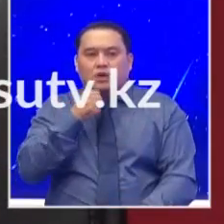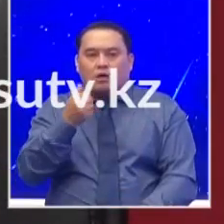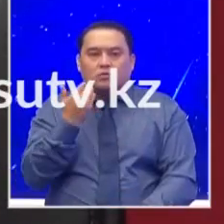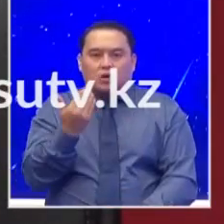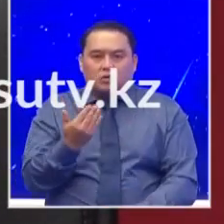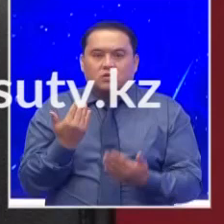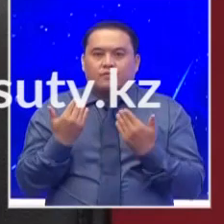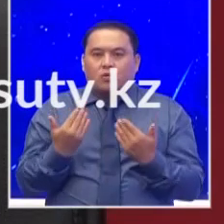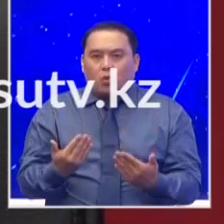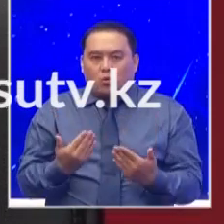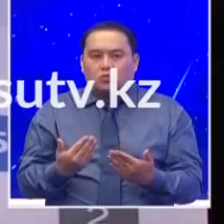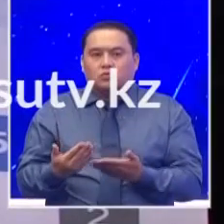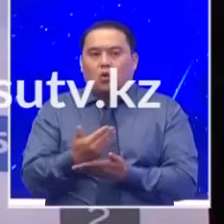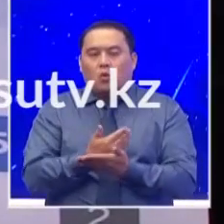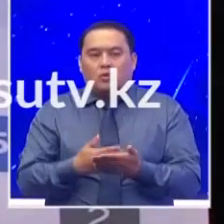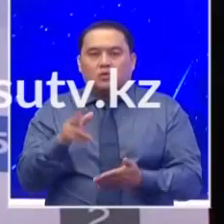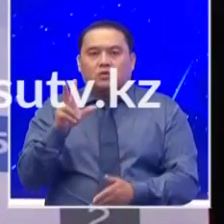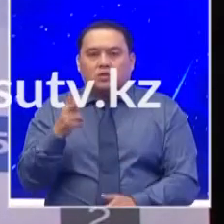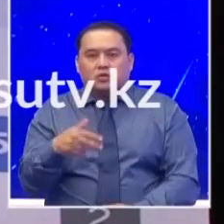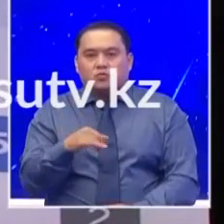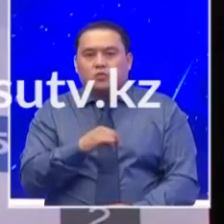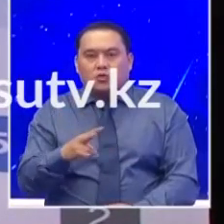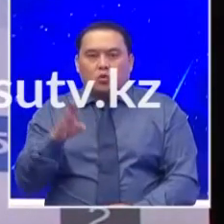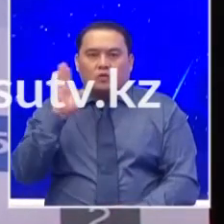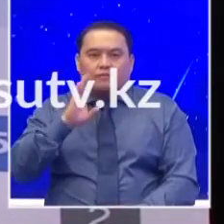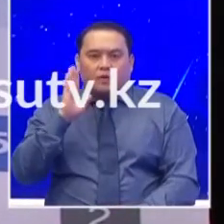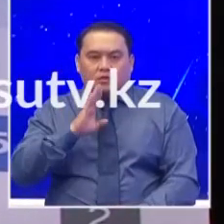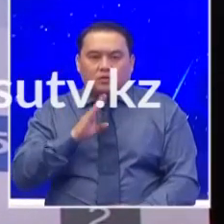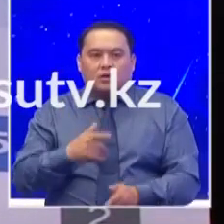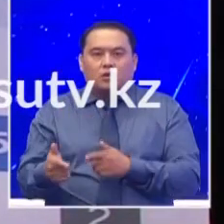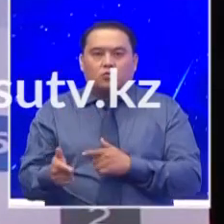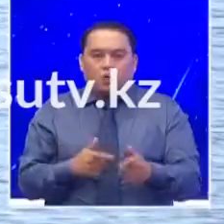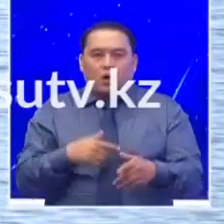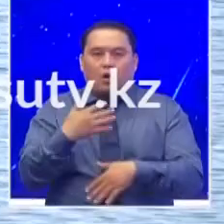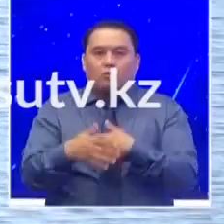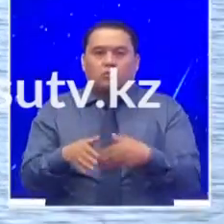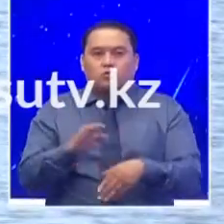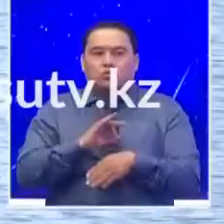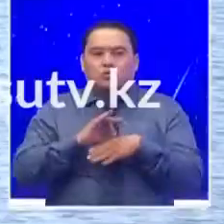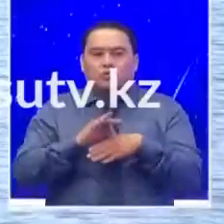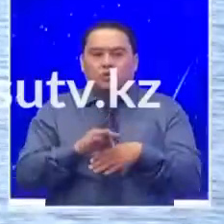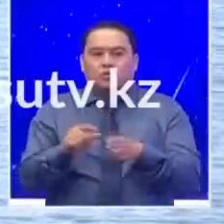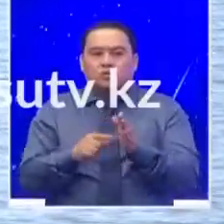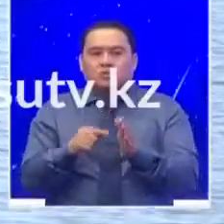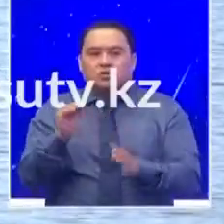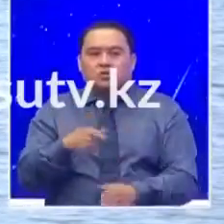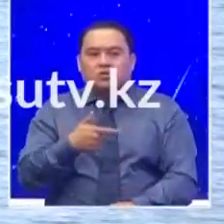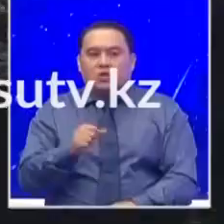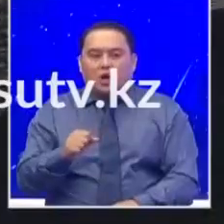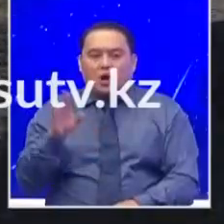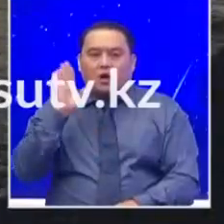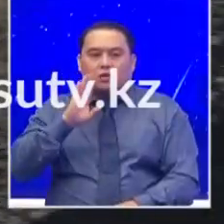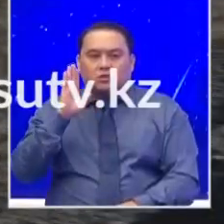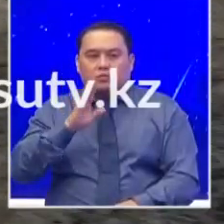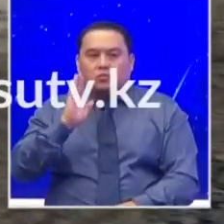В настоящее время там собрано 30 миллионов кубических метров воды. С ее помощью в оборот будет введено более 7 тысяч гектаров поливных